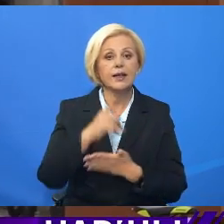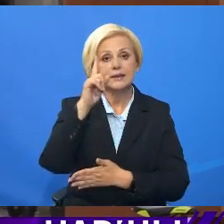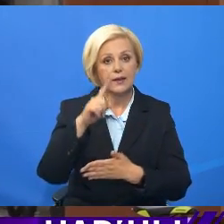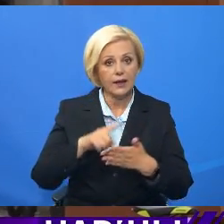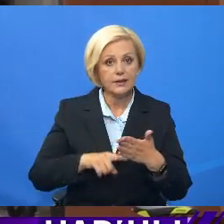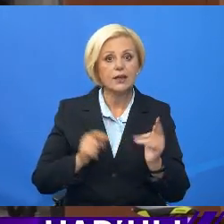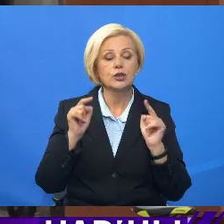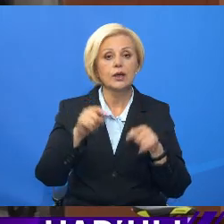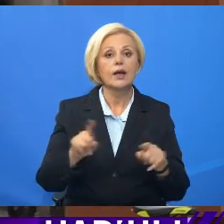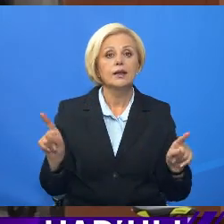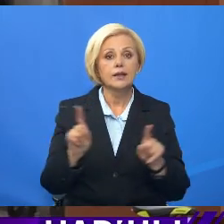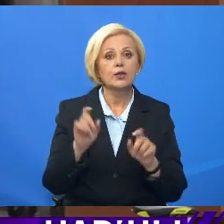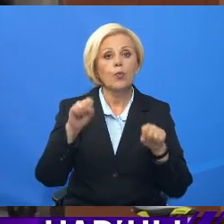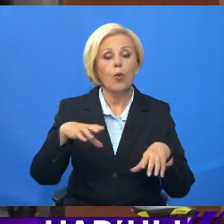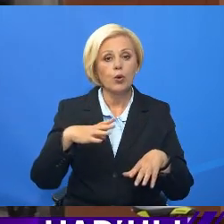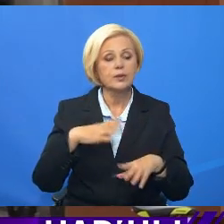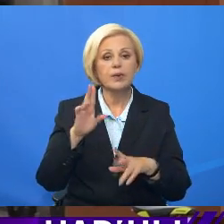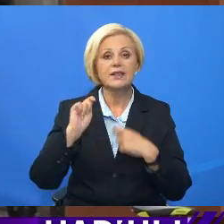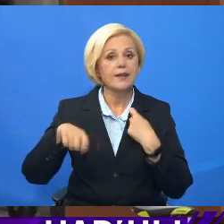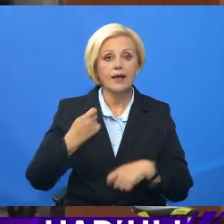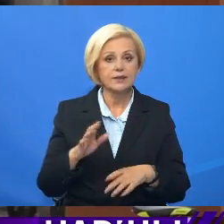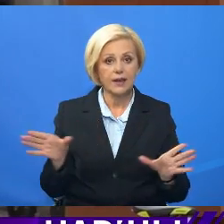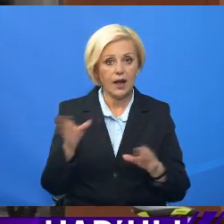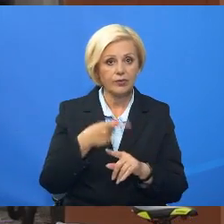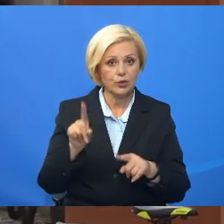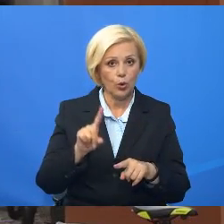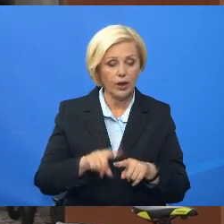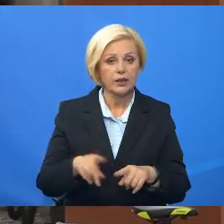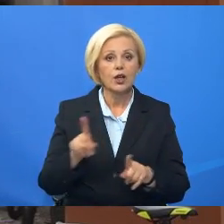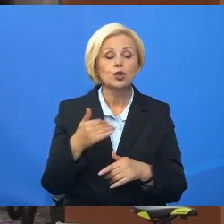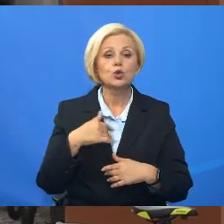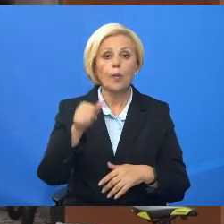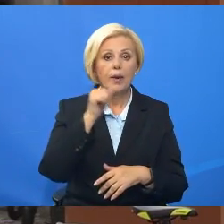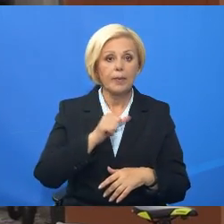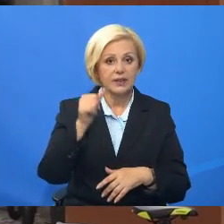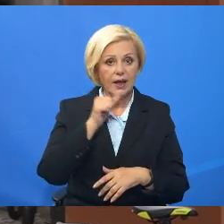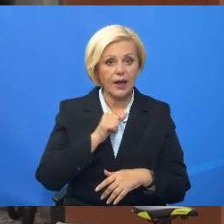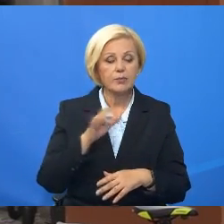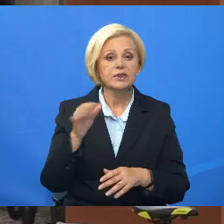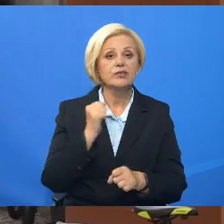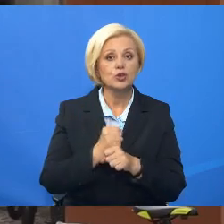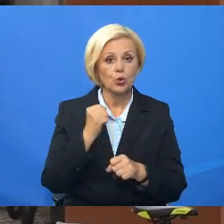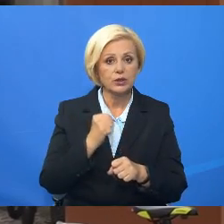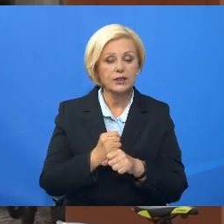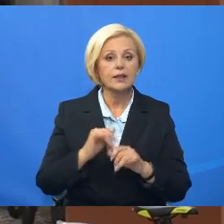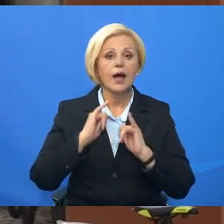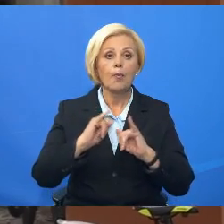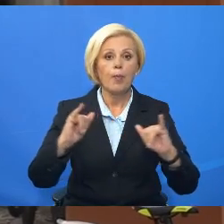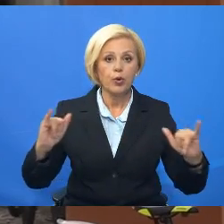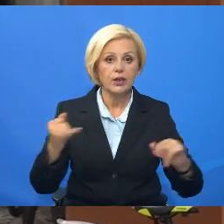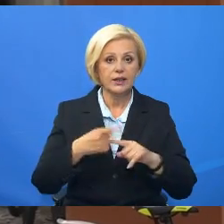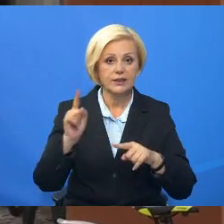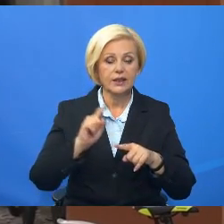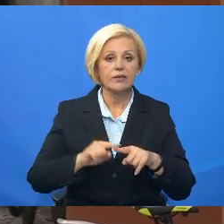вот, на то, что, может быть, это все не зря, и то, что мы пытаемся как-то делать, популяризировать вот это